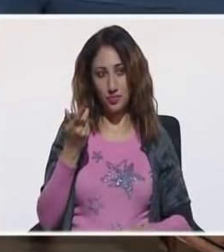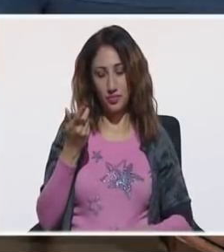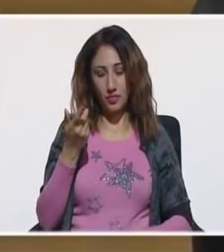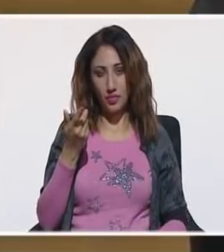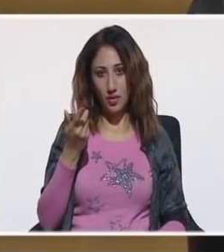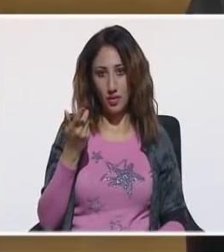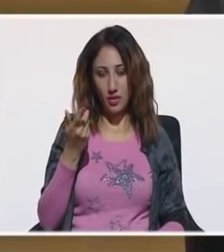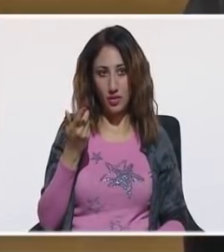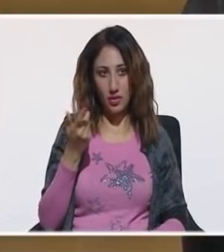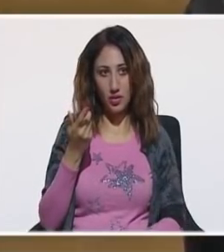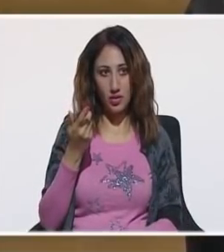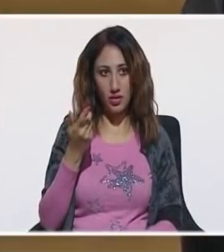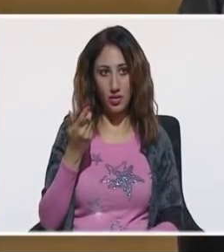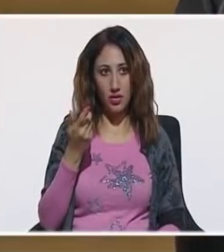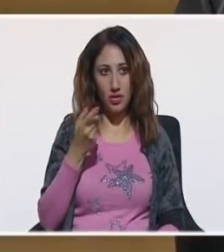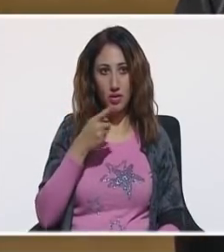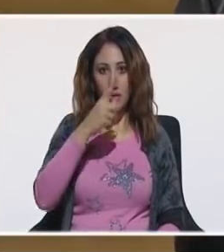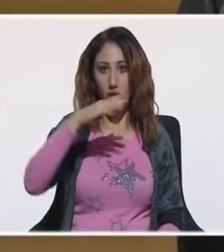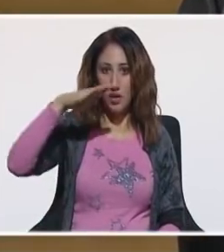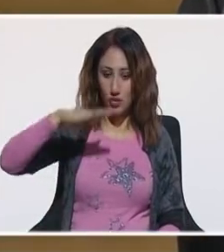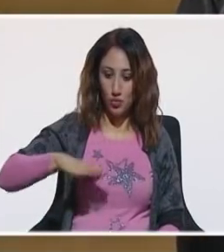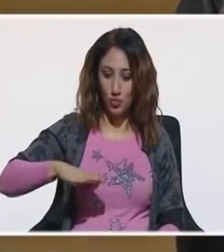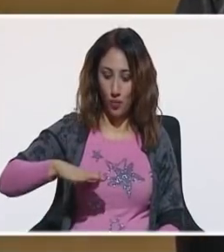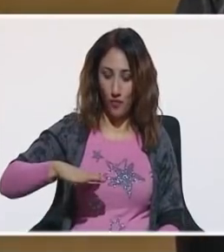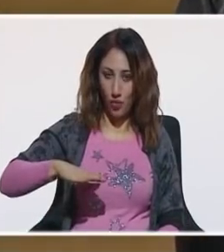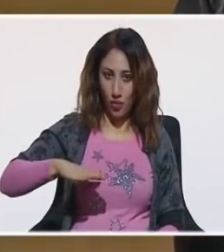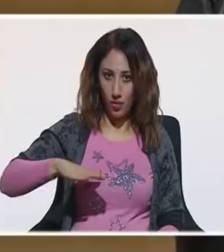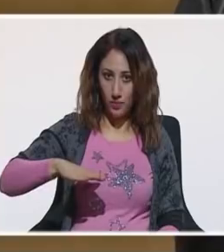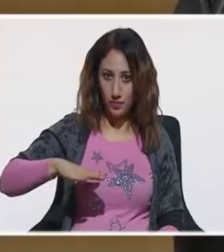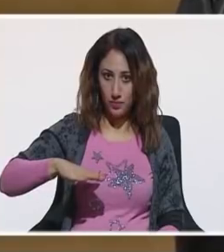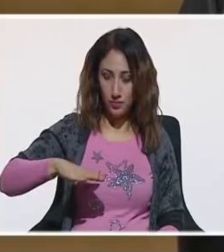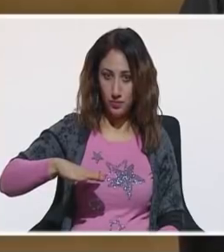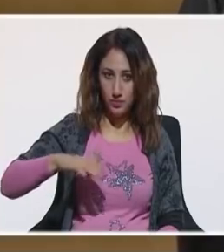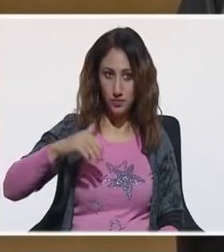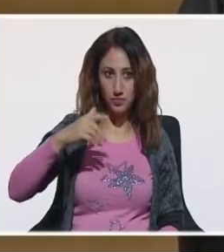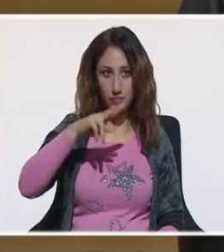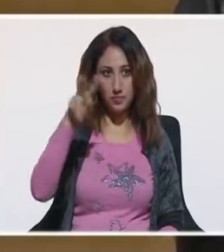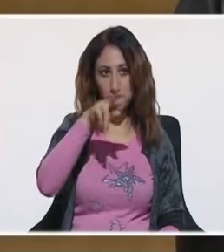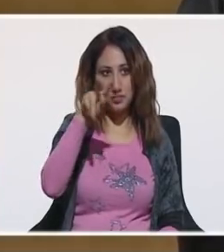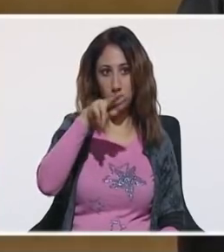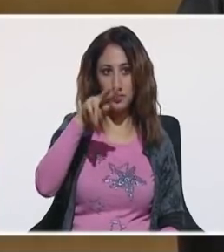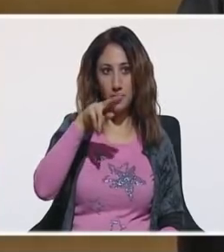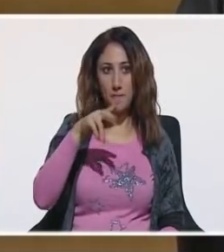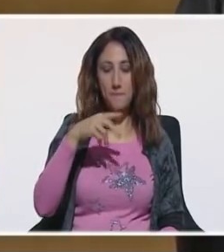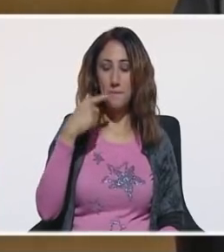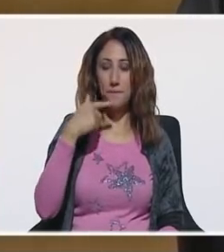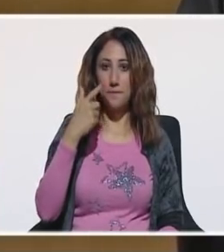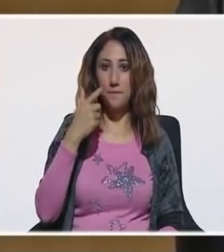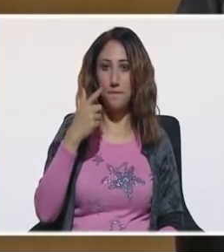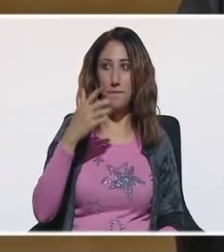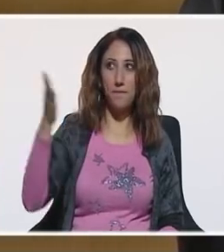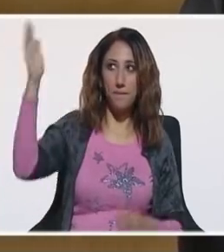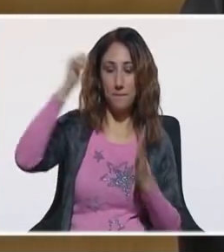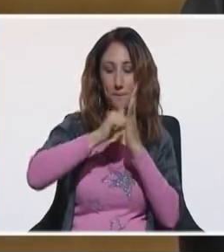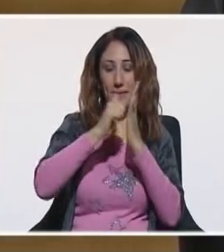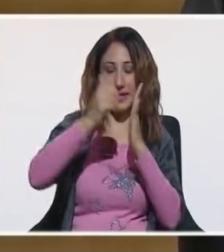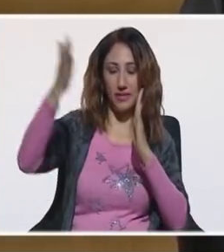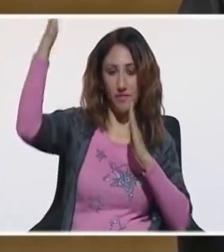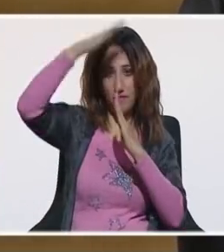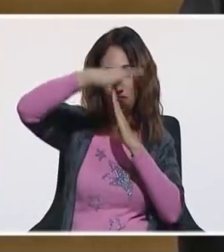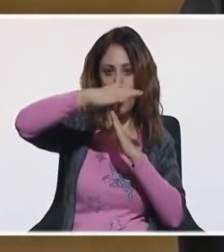لا احنا كانت طفوله بصراحه يعني اصلا كنا بنلعب فوق السطوح